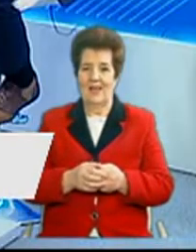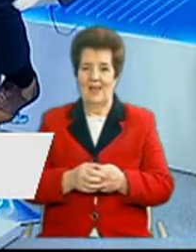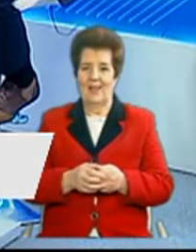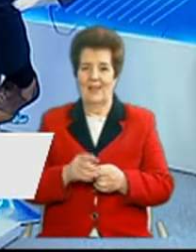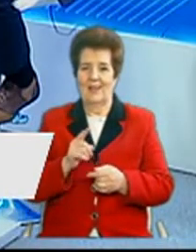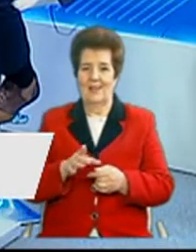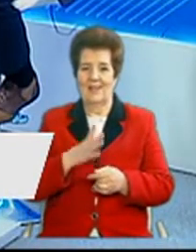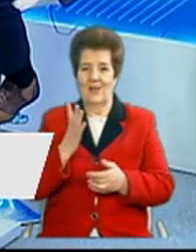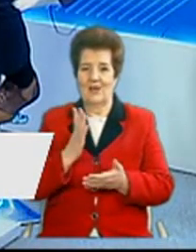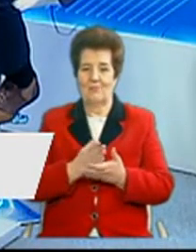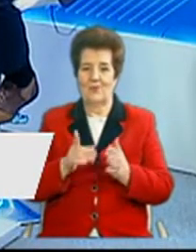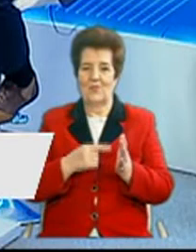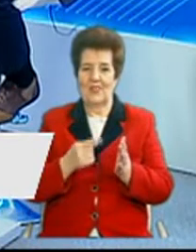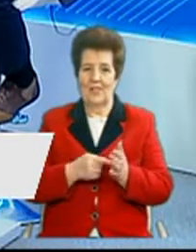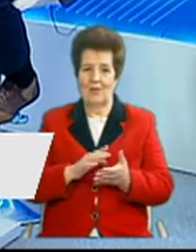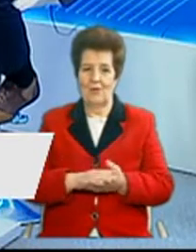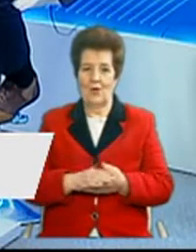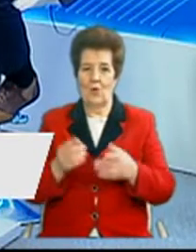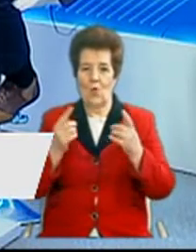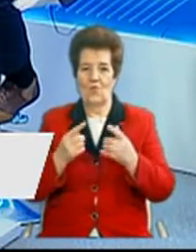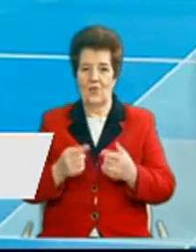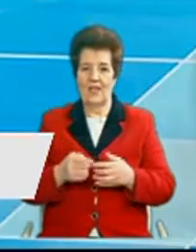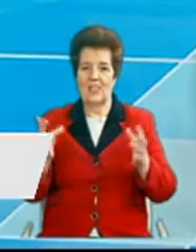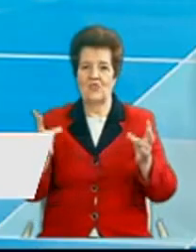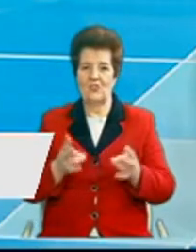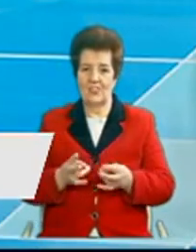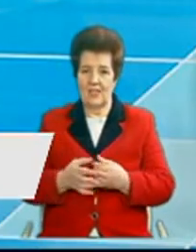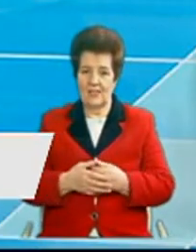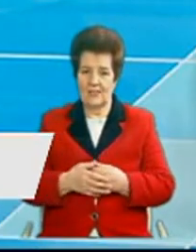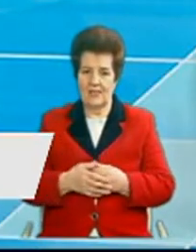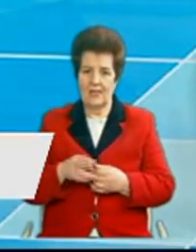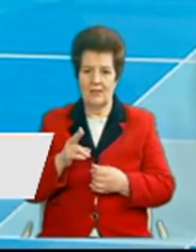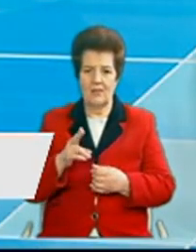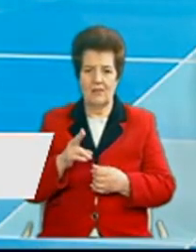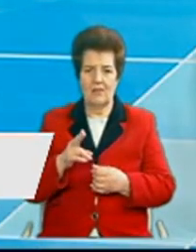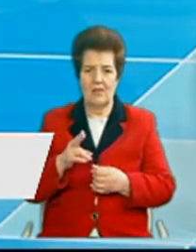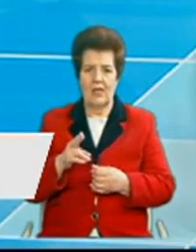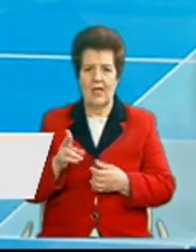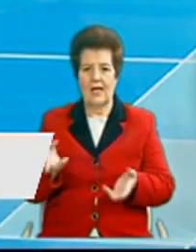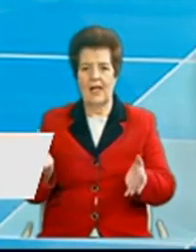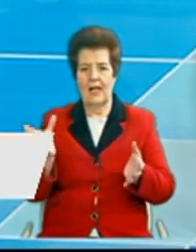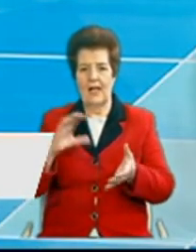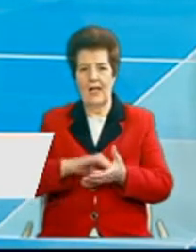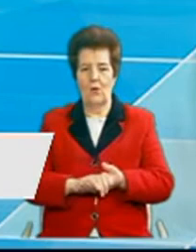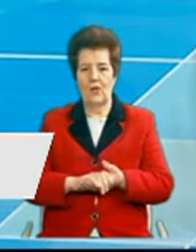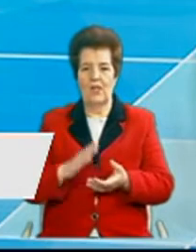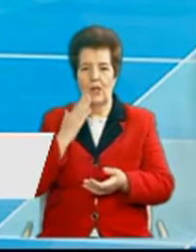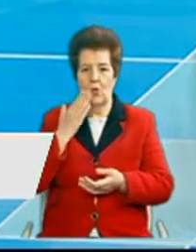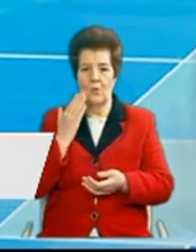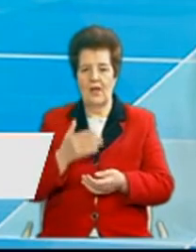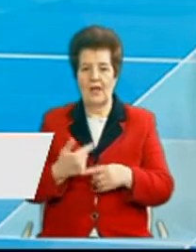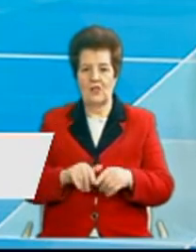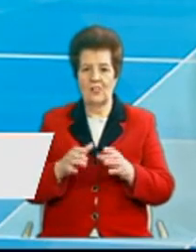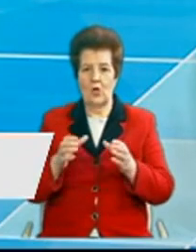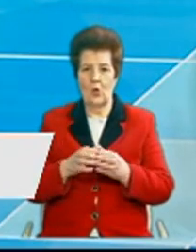Facebook am văzut că au mai apărut întrebări. Confirmați necesitatea, Nadia Popovici, confirmați necesitatea reunirii Republicii Moldova cu România? În această